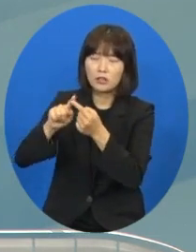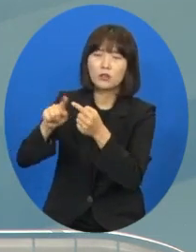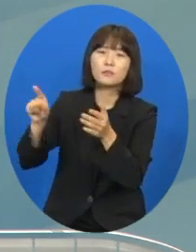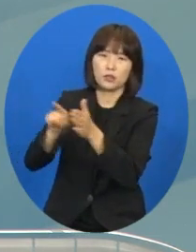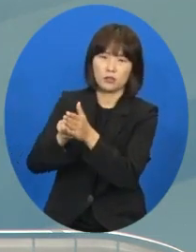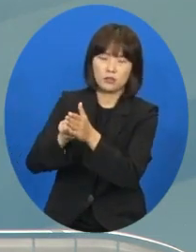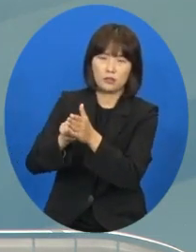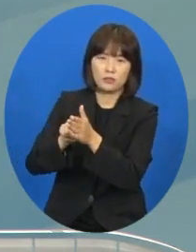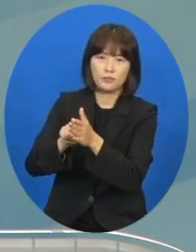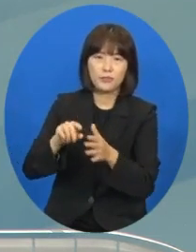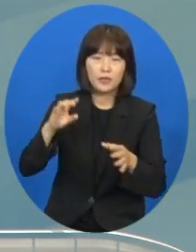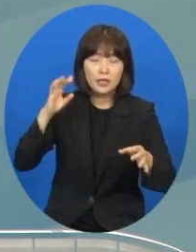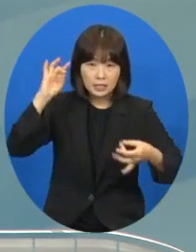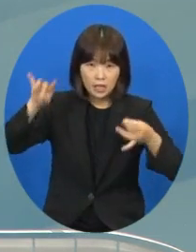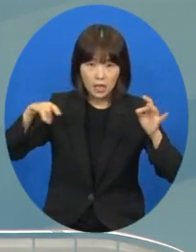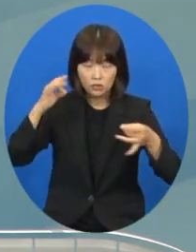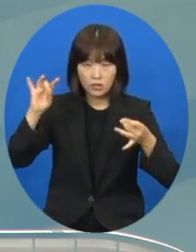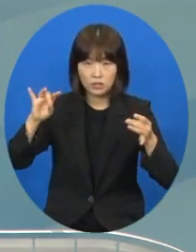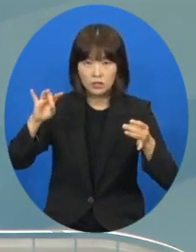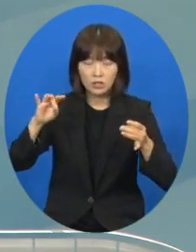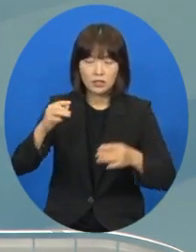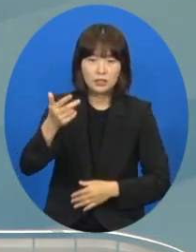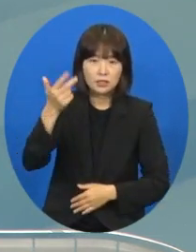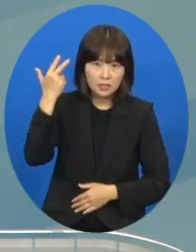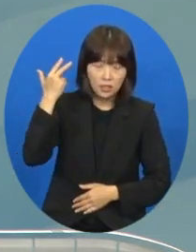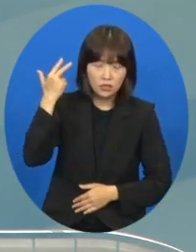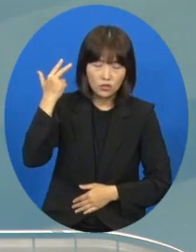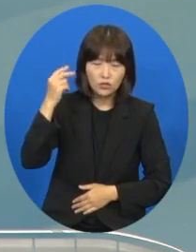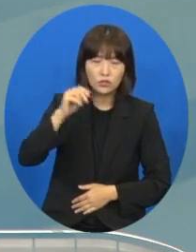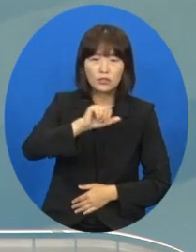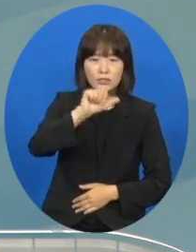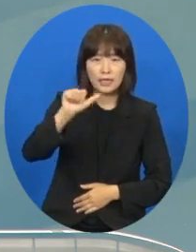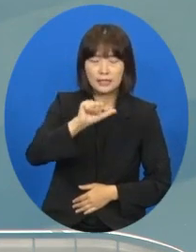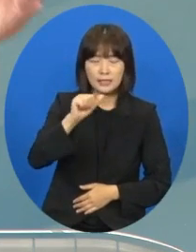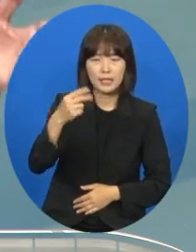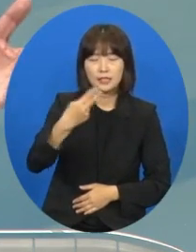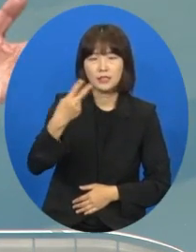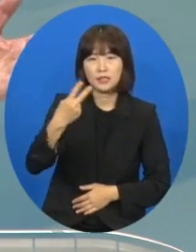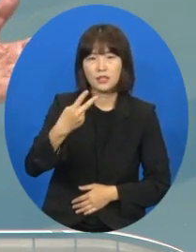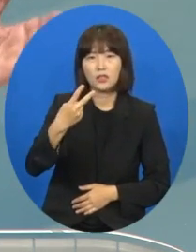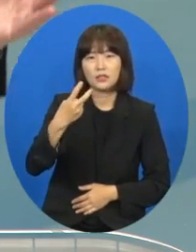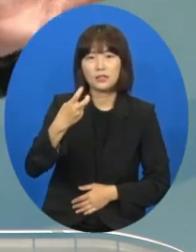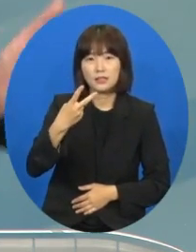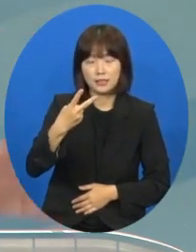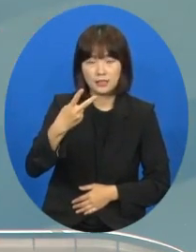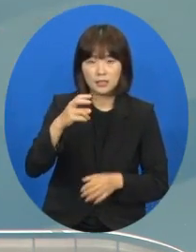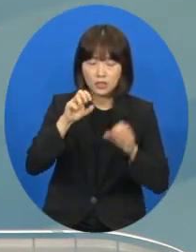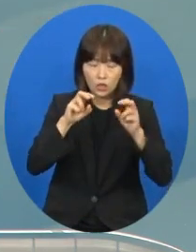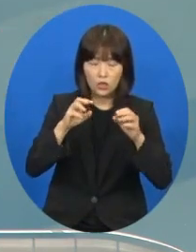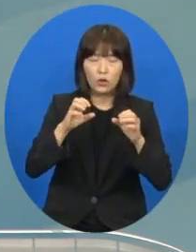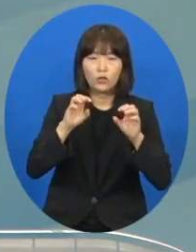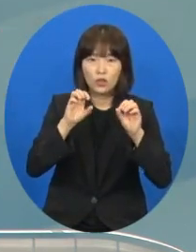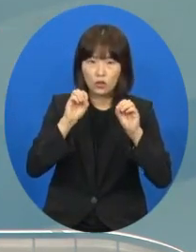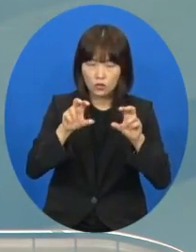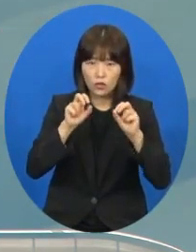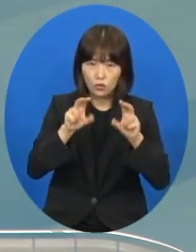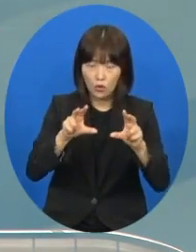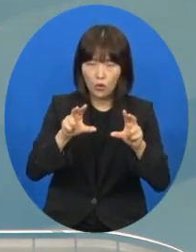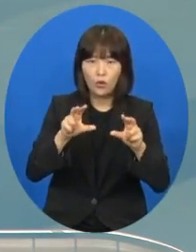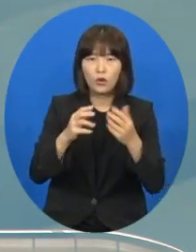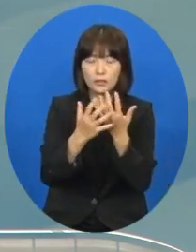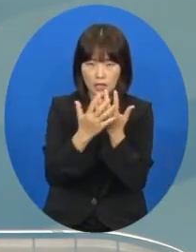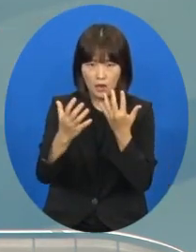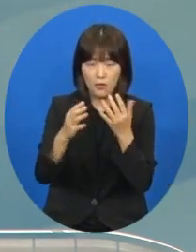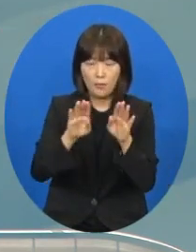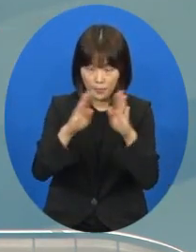태국에서 지난 주간에 아시아 2022 선교 대회가 열려서 월요일부터 토요일까지 태국에